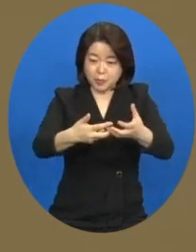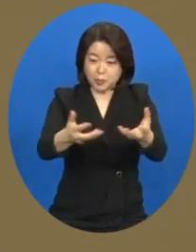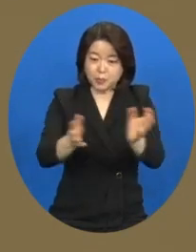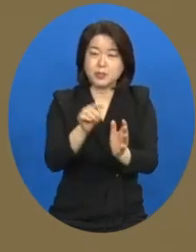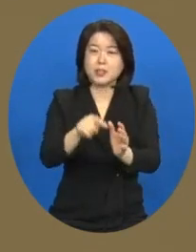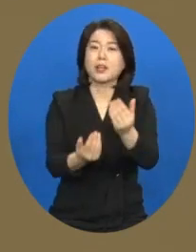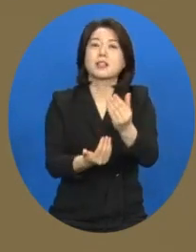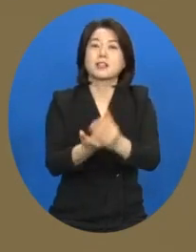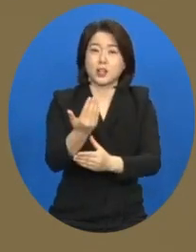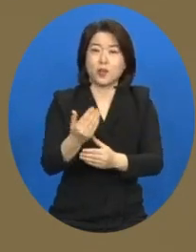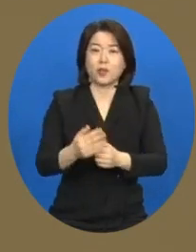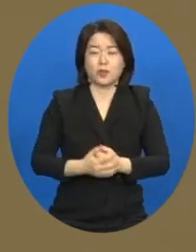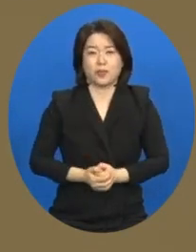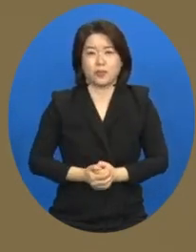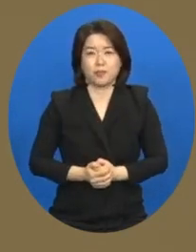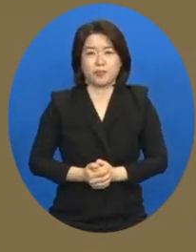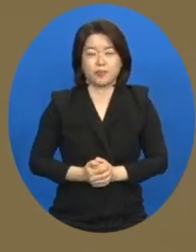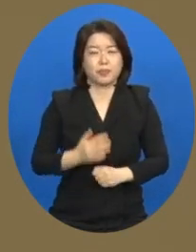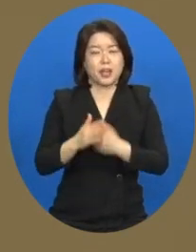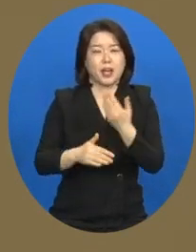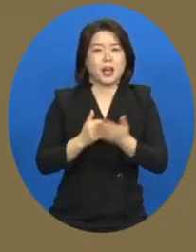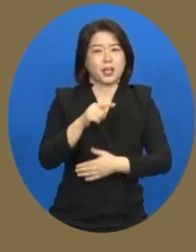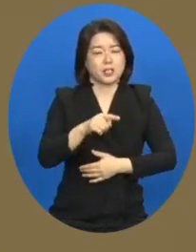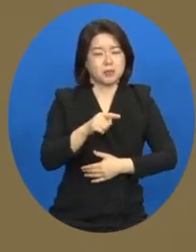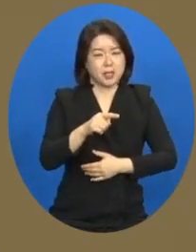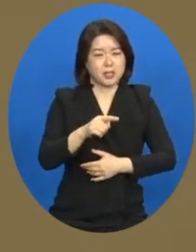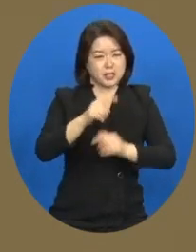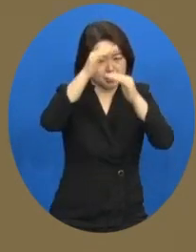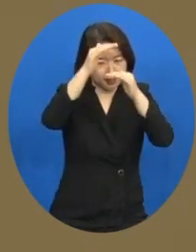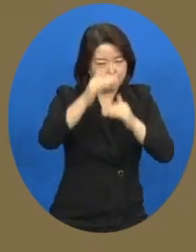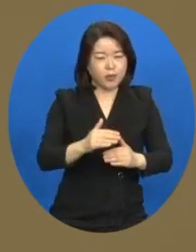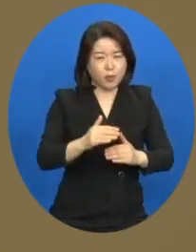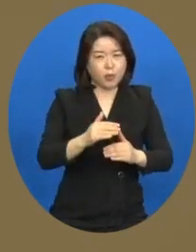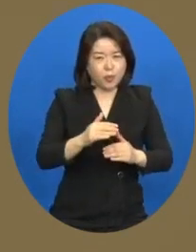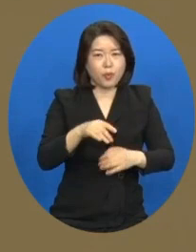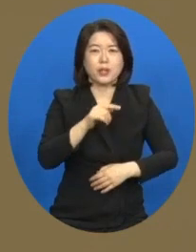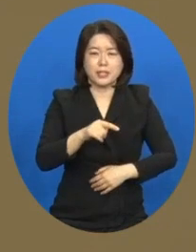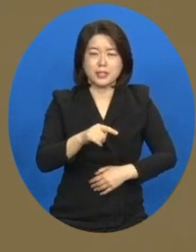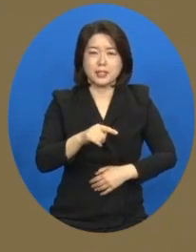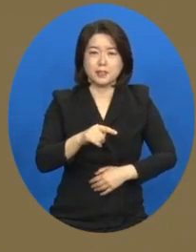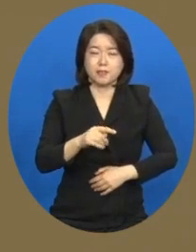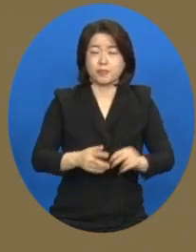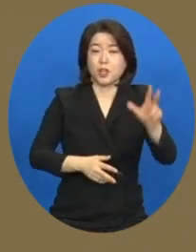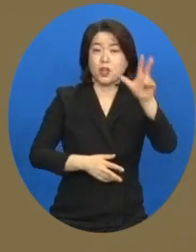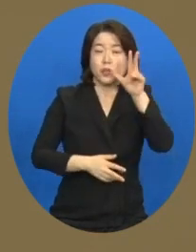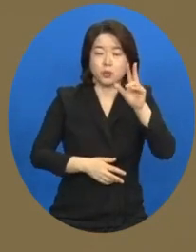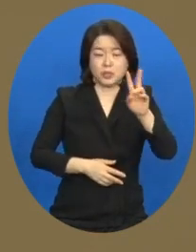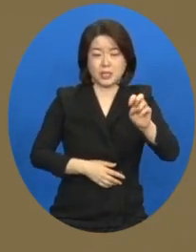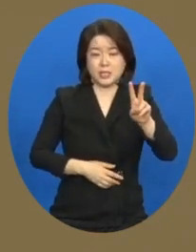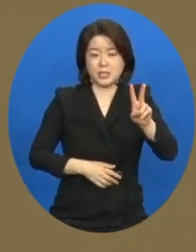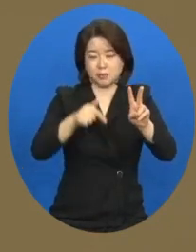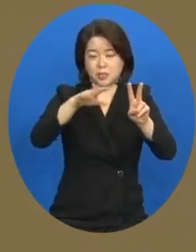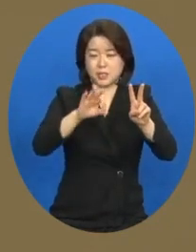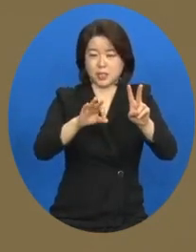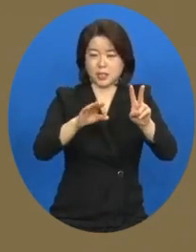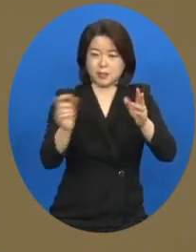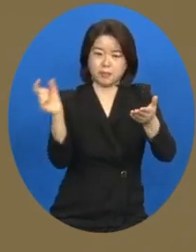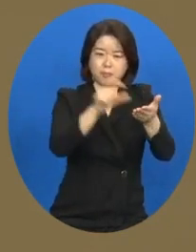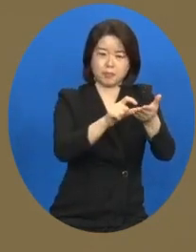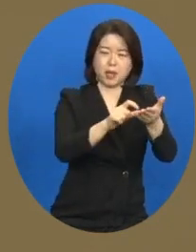거예요. 하나님께서 이 기사를 이 여호수아 22장에 쓰신 이유가